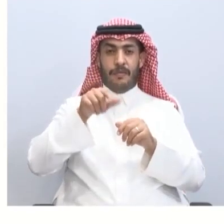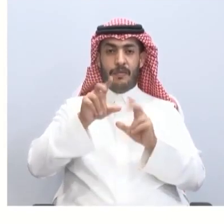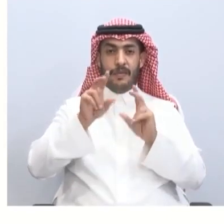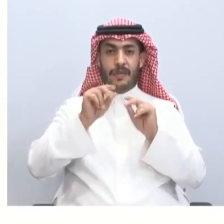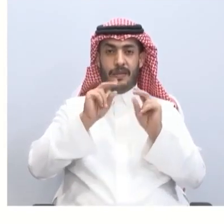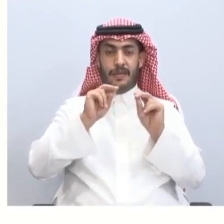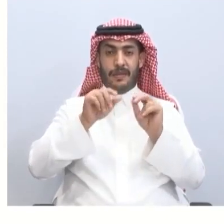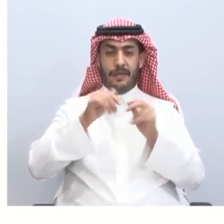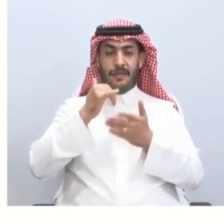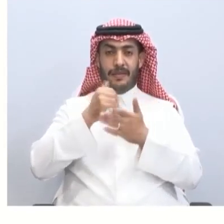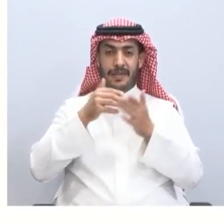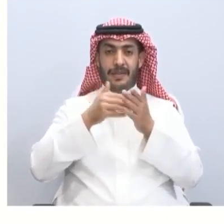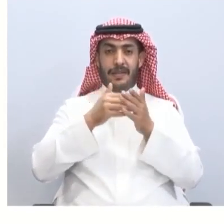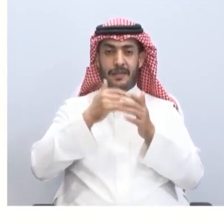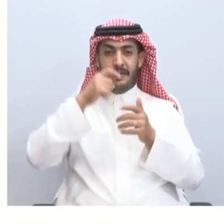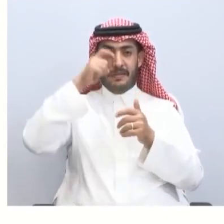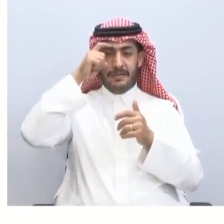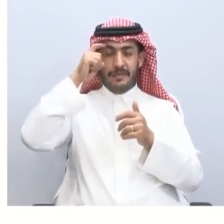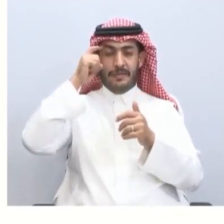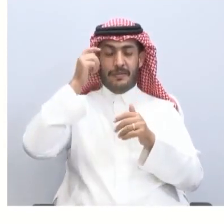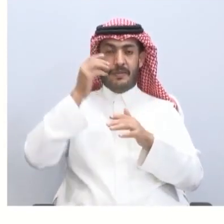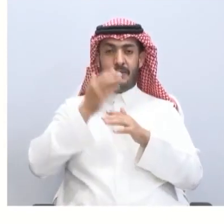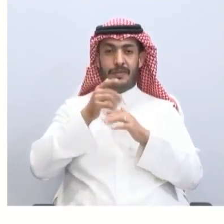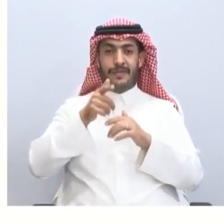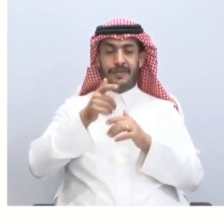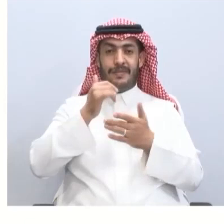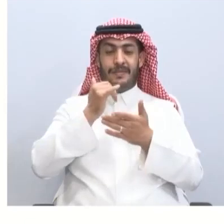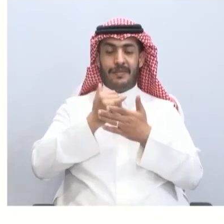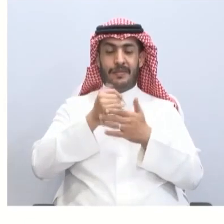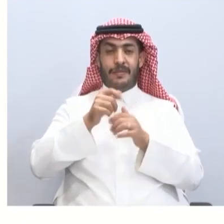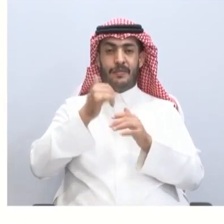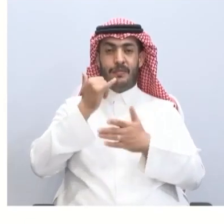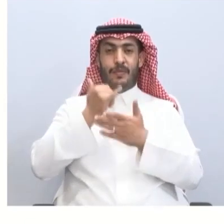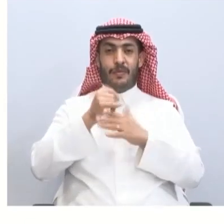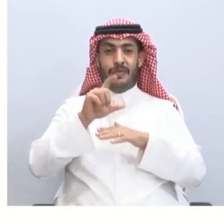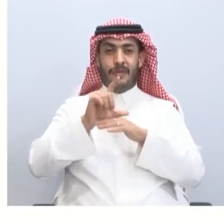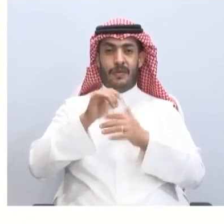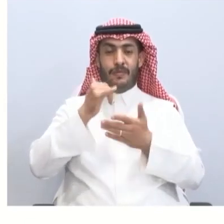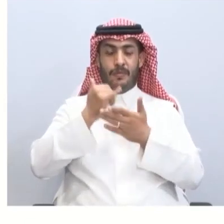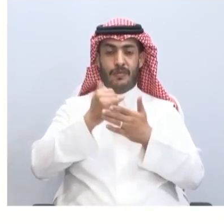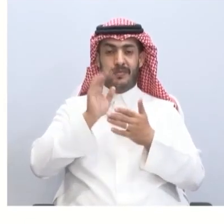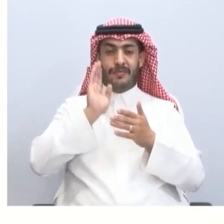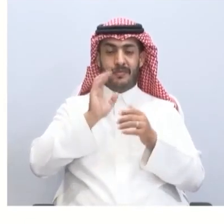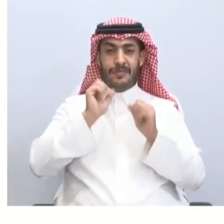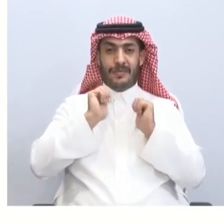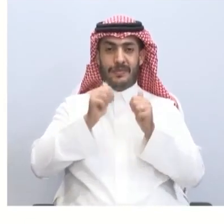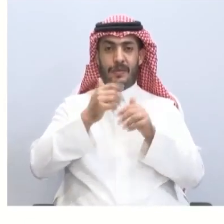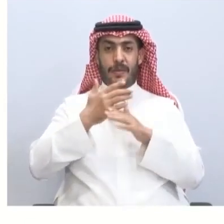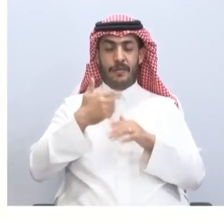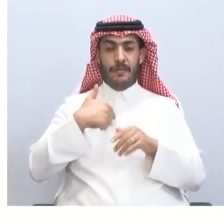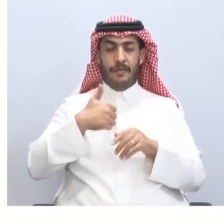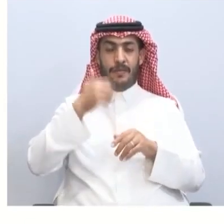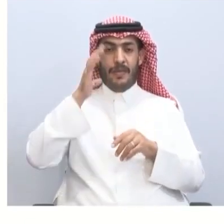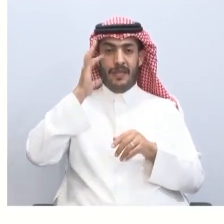هذه العقبات والعراقيل ولكن بوجود هؤلاء زعماء حكماء شجعان استطاعوا